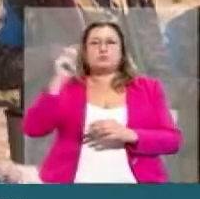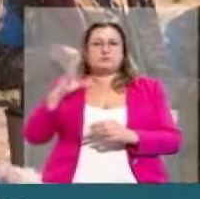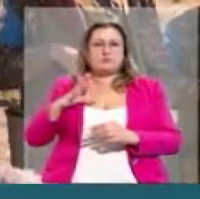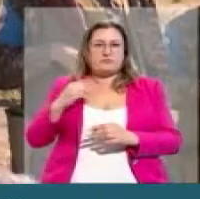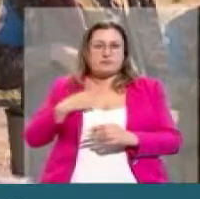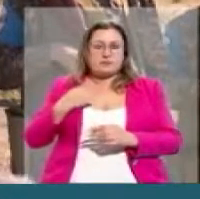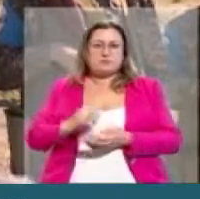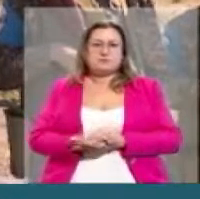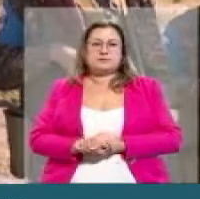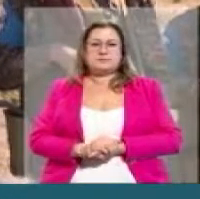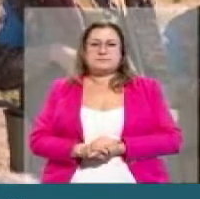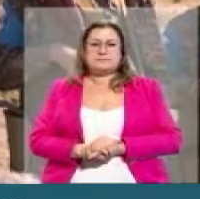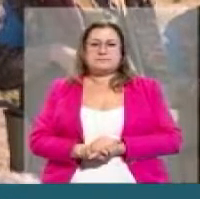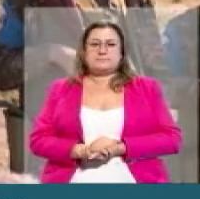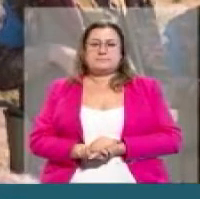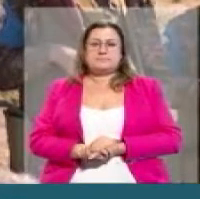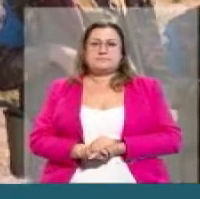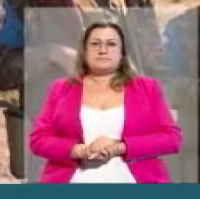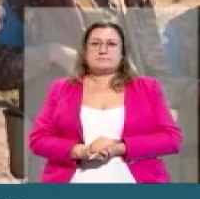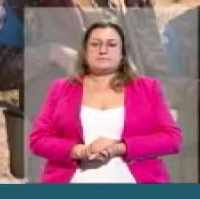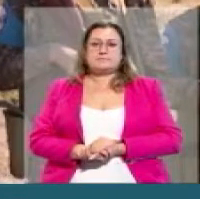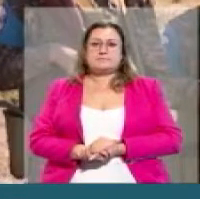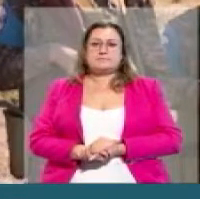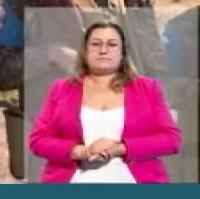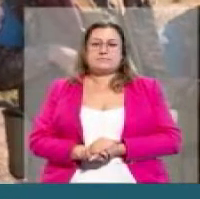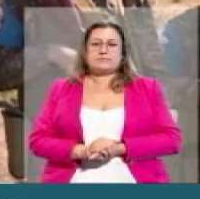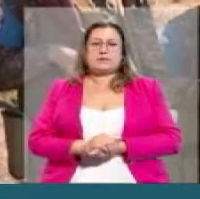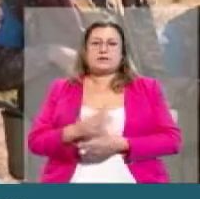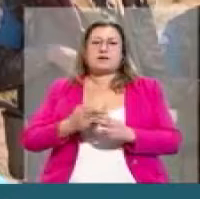өту, төтенше жағдай кезіндегі әскери